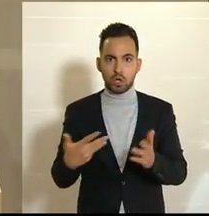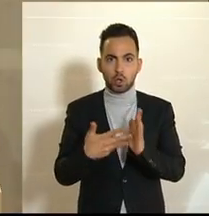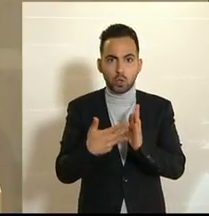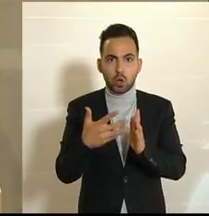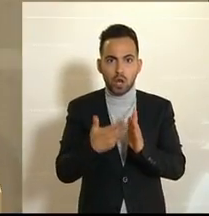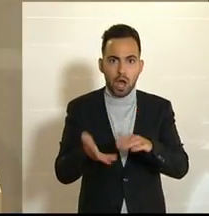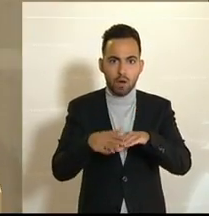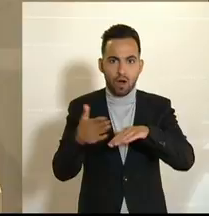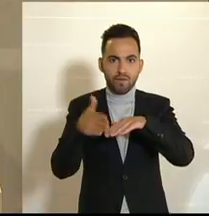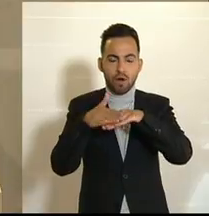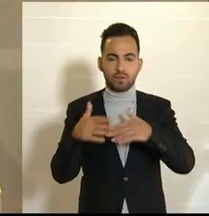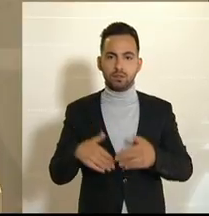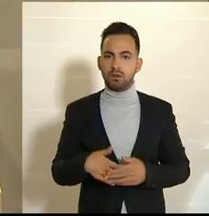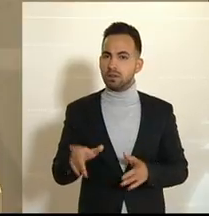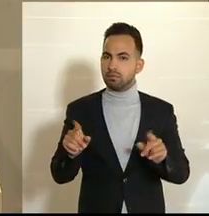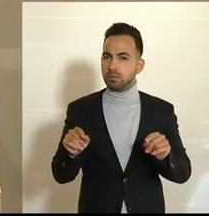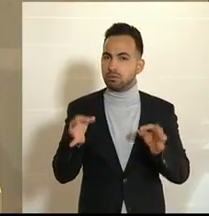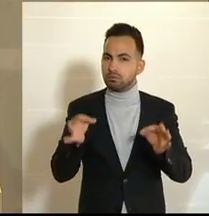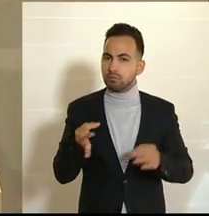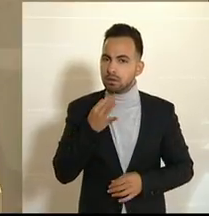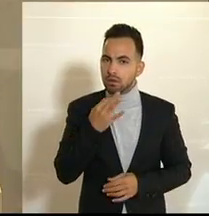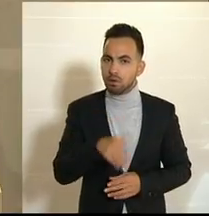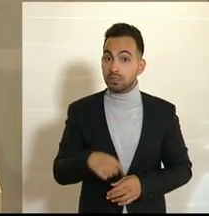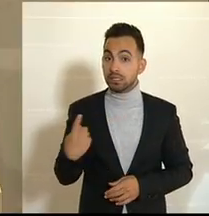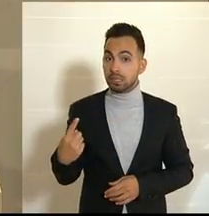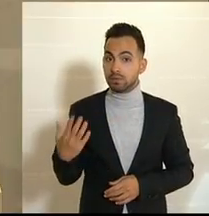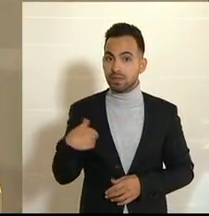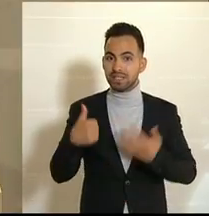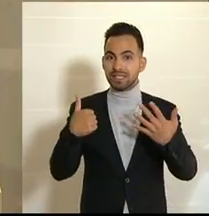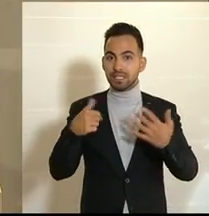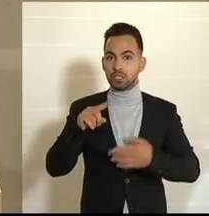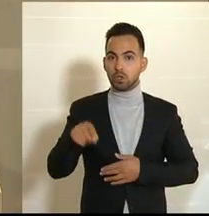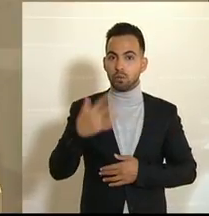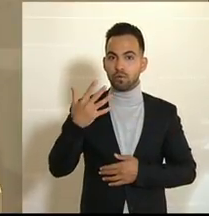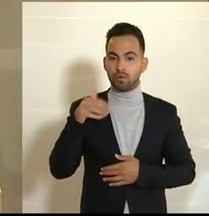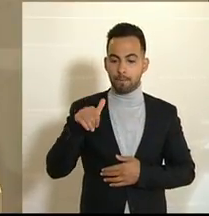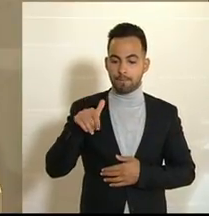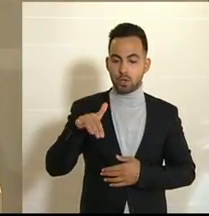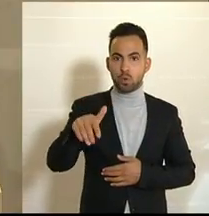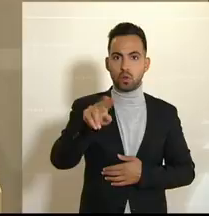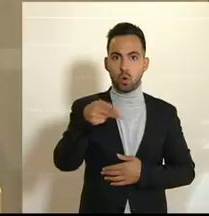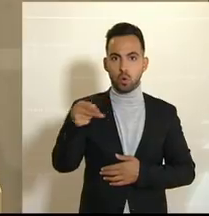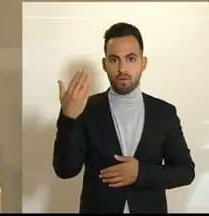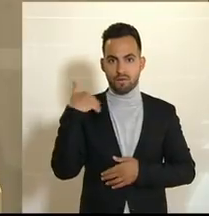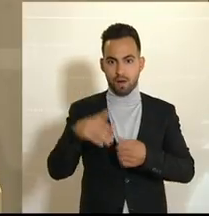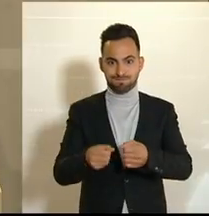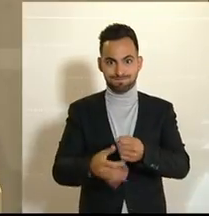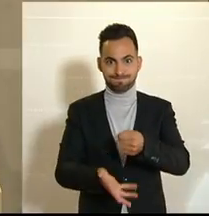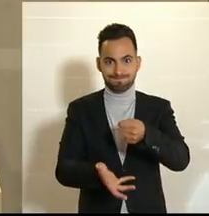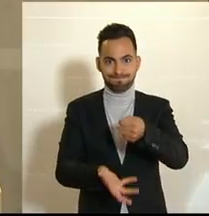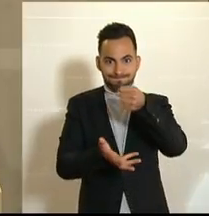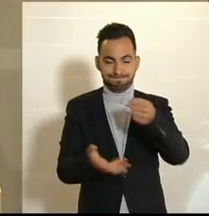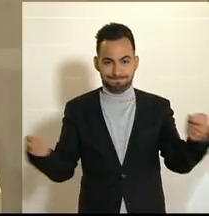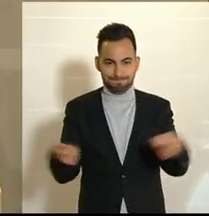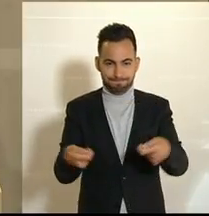Quotienten. Und was heißt das genau? Er hat 6,5 Millionen Euro für diesen Bereich hergestellt. Diese 6,5